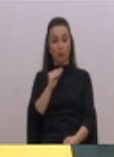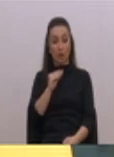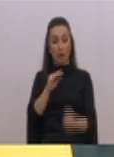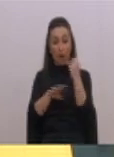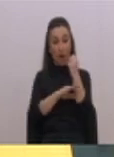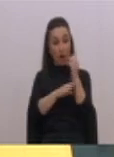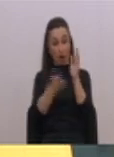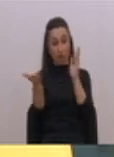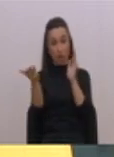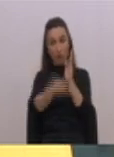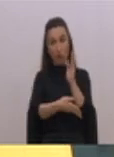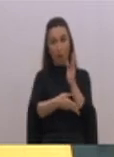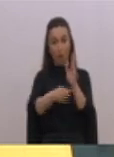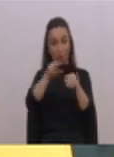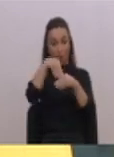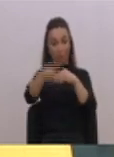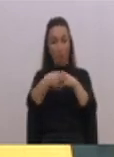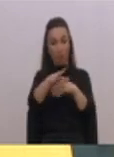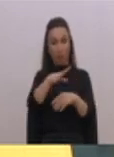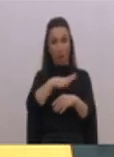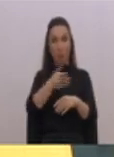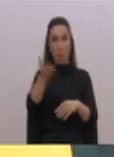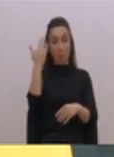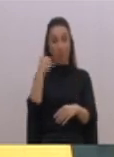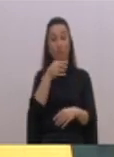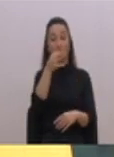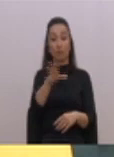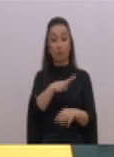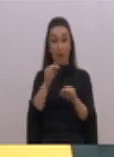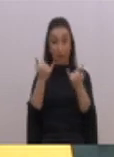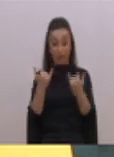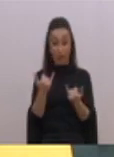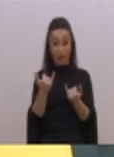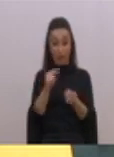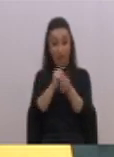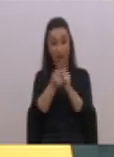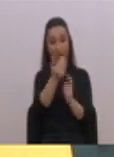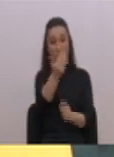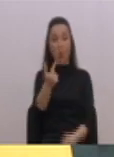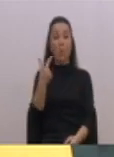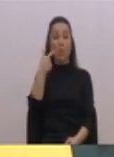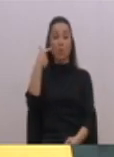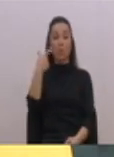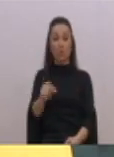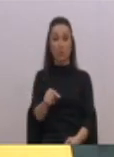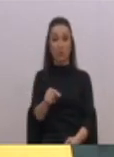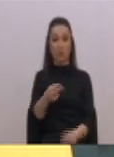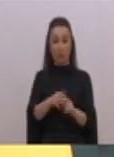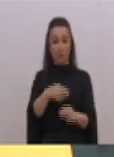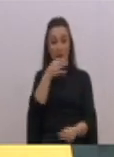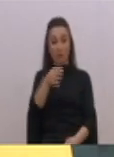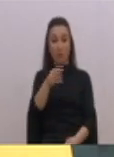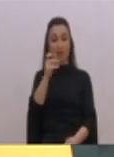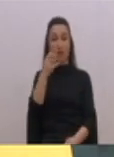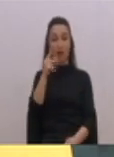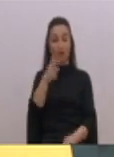hesucrito, napote, bihomuna suiodeso, este o mașină, mi se garmarteba. Drest cuen, usit cuen, da magitam githarit, cuen, batonul